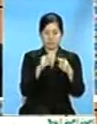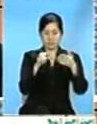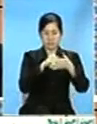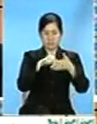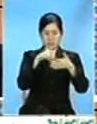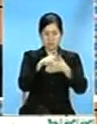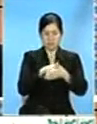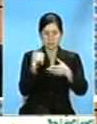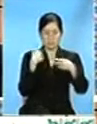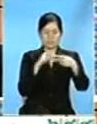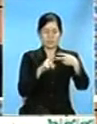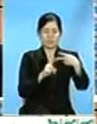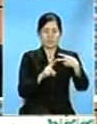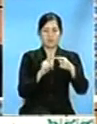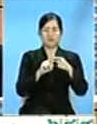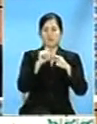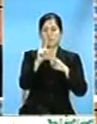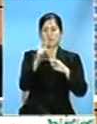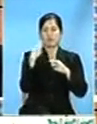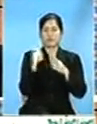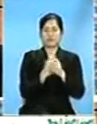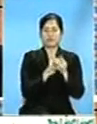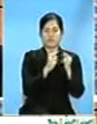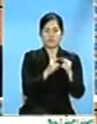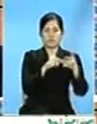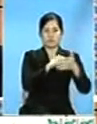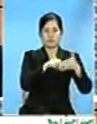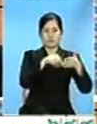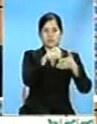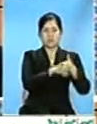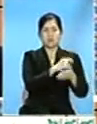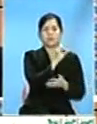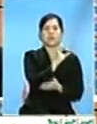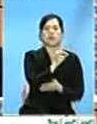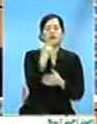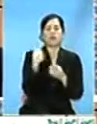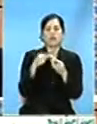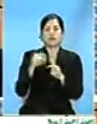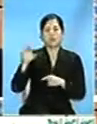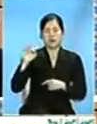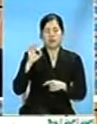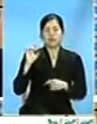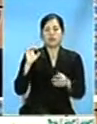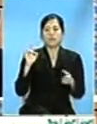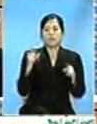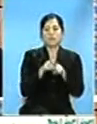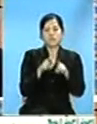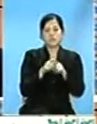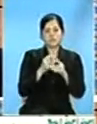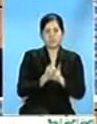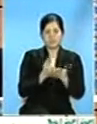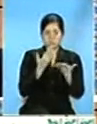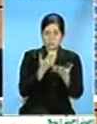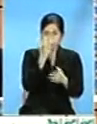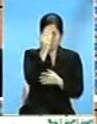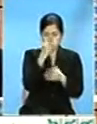2ส่วนส่วนหนึ่งคือเลือกตั้งโดยตรงมี100คนอีกส่วนหนึ่งมาจากสภาวิชาชีพซึ่งการทำแบบนี้หนึ่งท่านก็จะตอบปัญหา